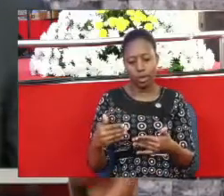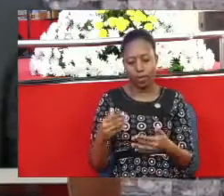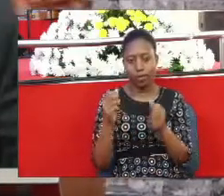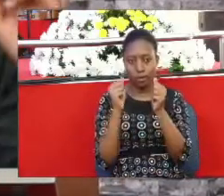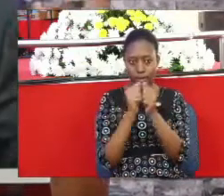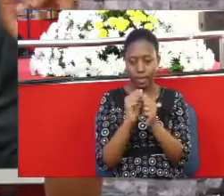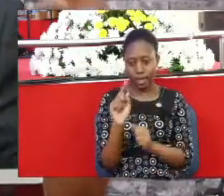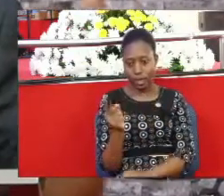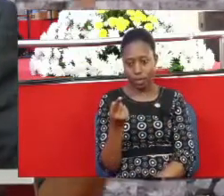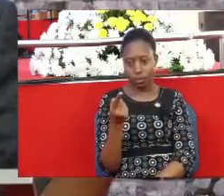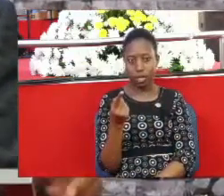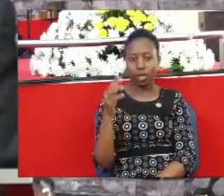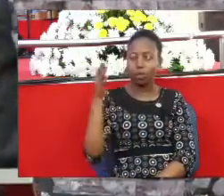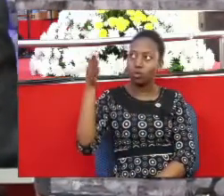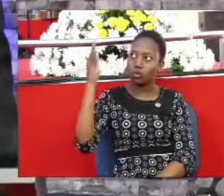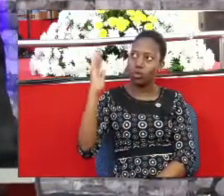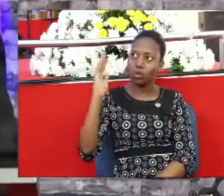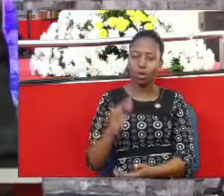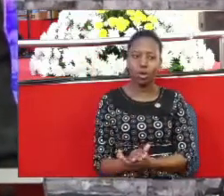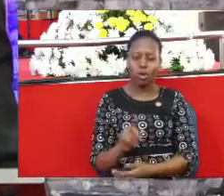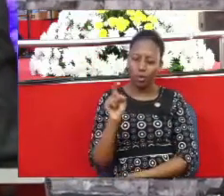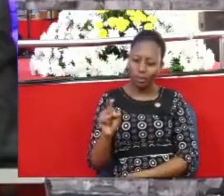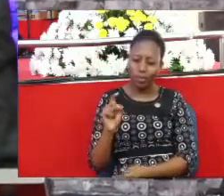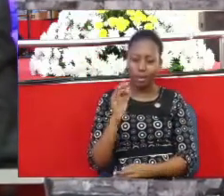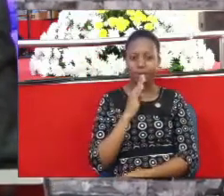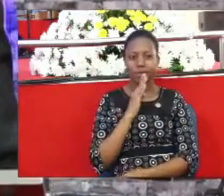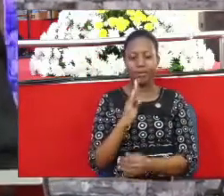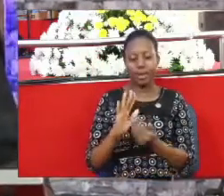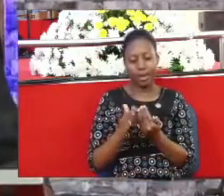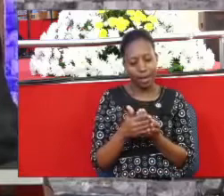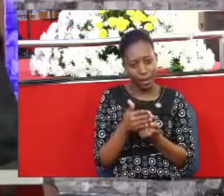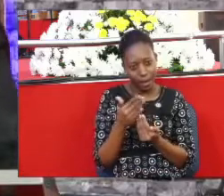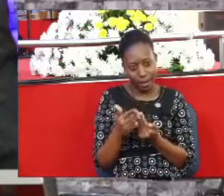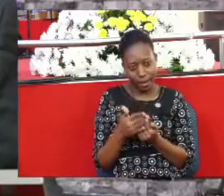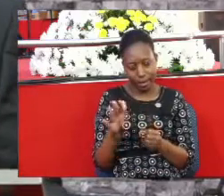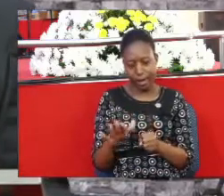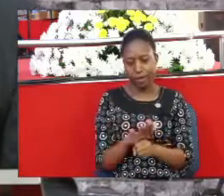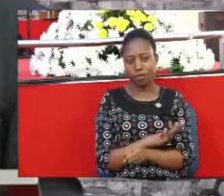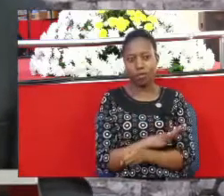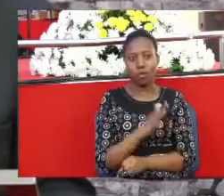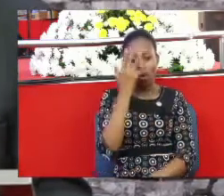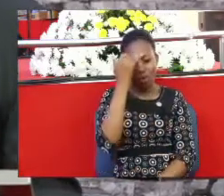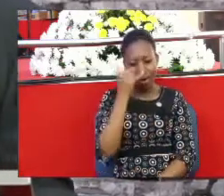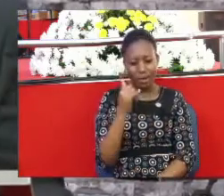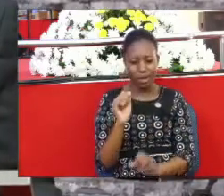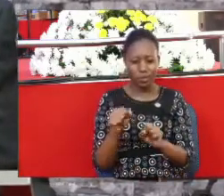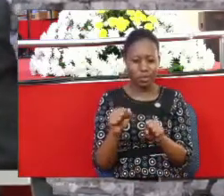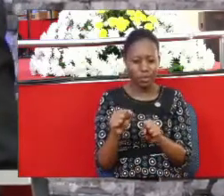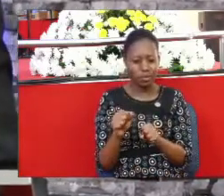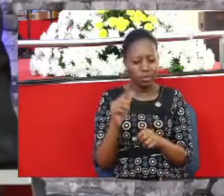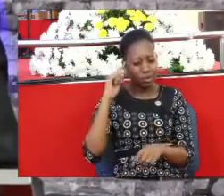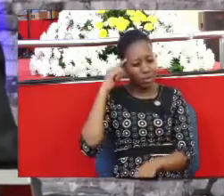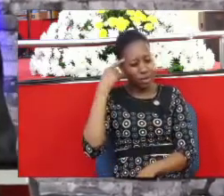Now, if you are not careful, you will give 1,000. But if you tell someone,